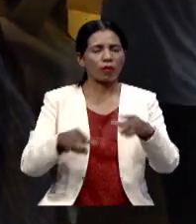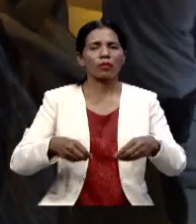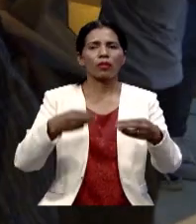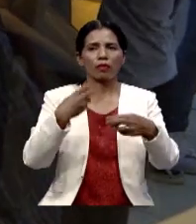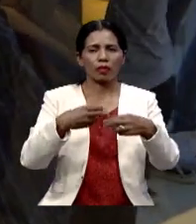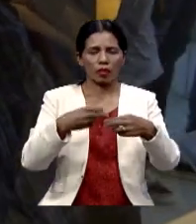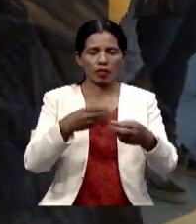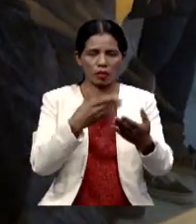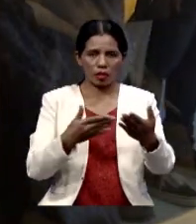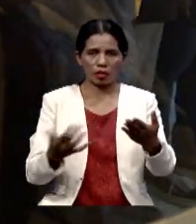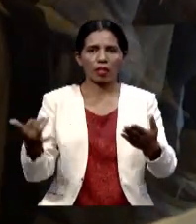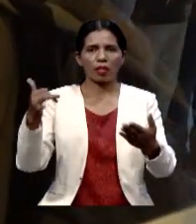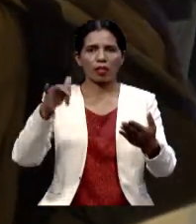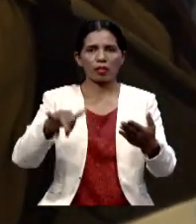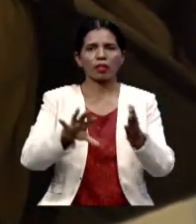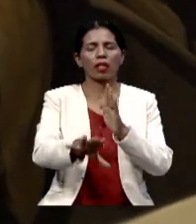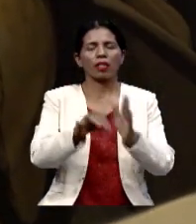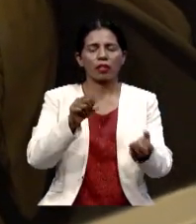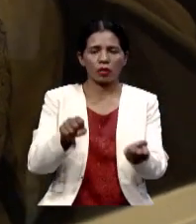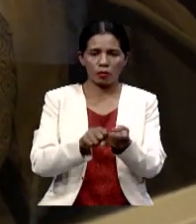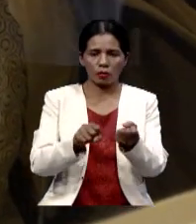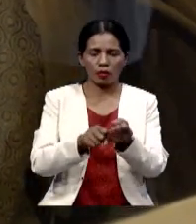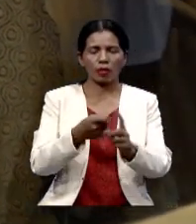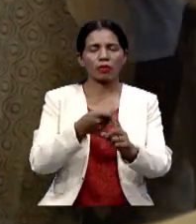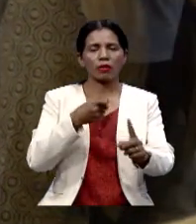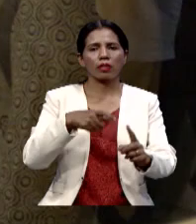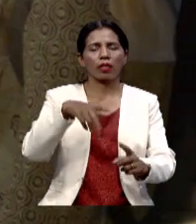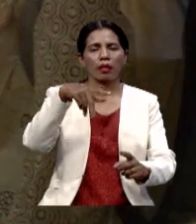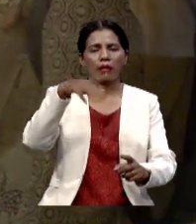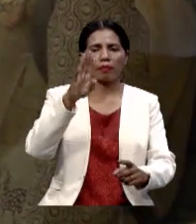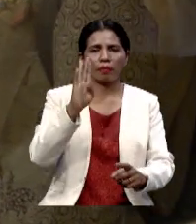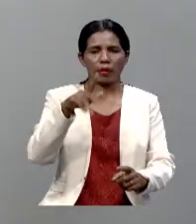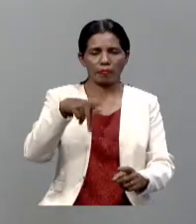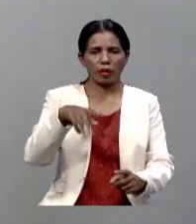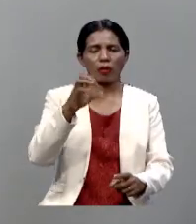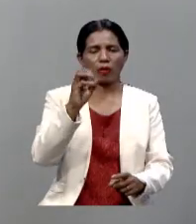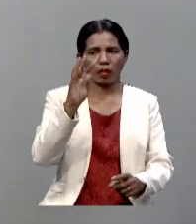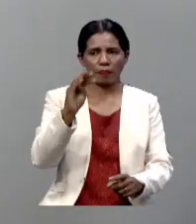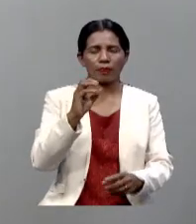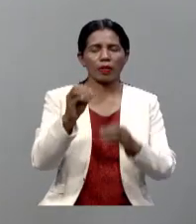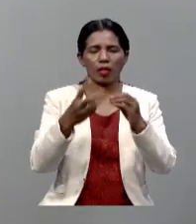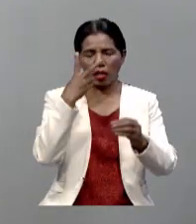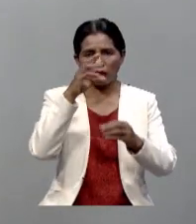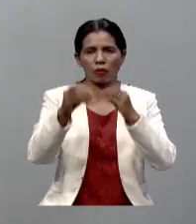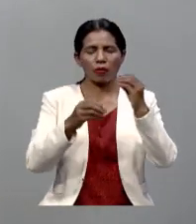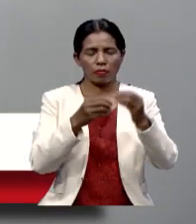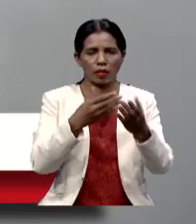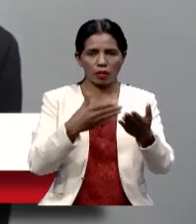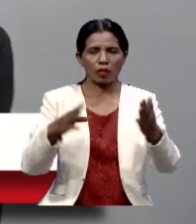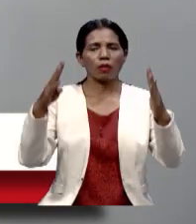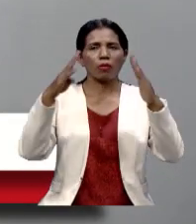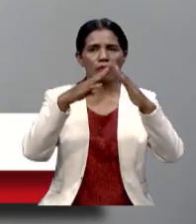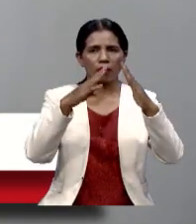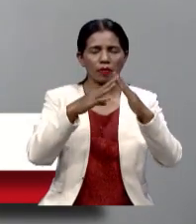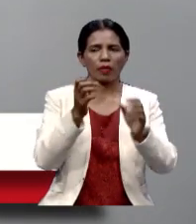impacto para facilidade nebe, mas se reta no apoio do seu BPOM. Provei a tua identificação com a condição uma nebe a tua